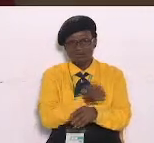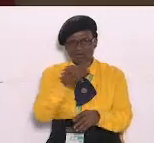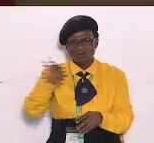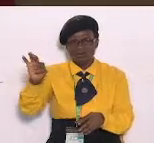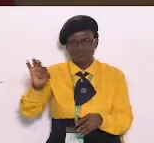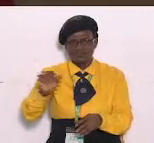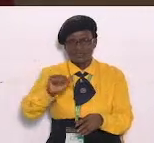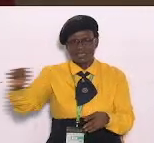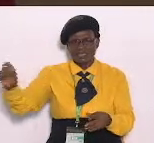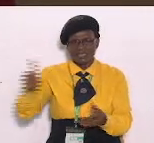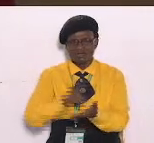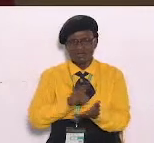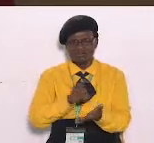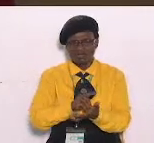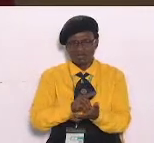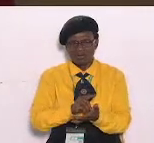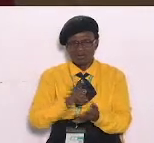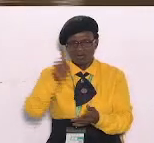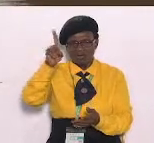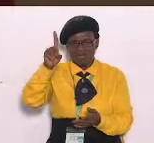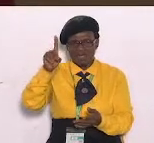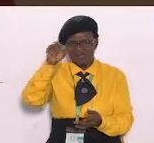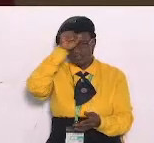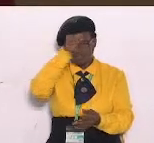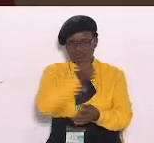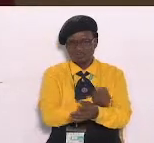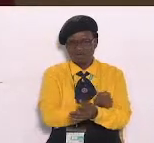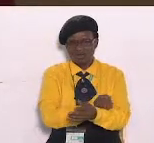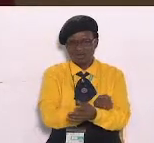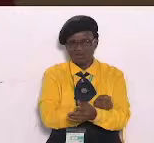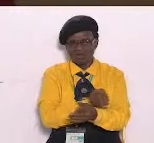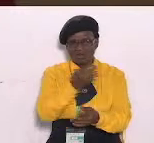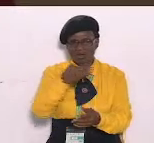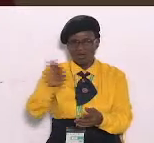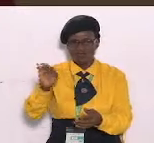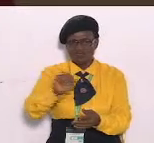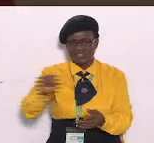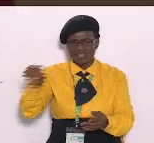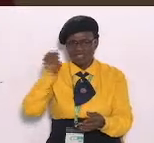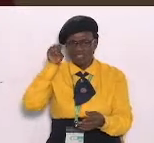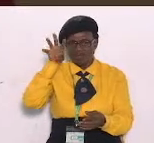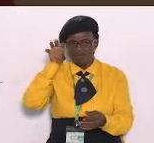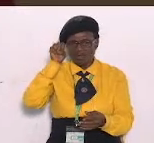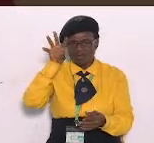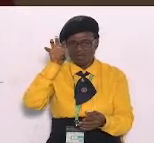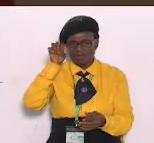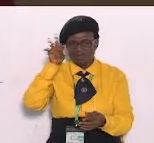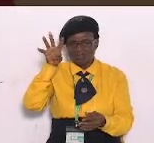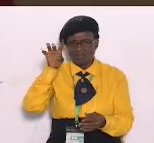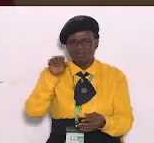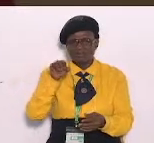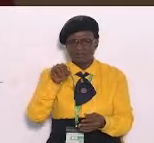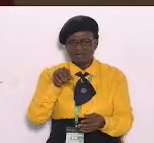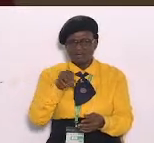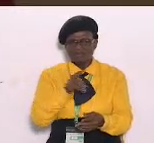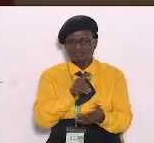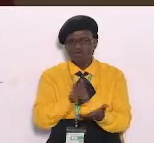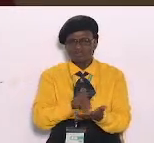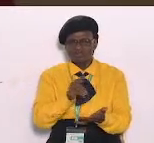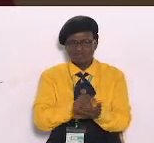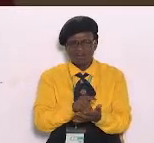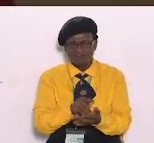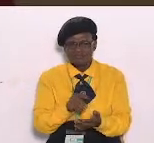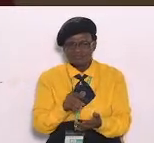l'un est le fils d'un docteur l'un est le fils